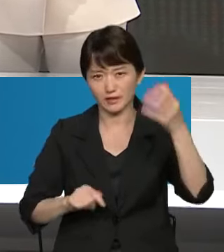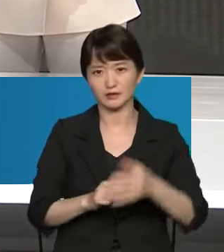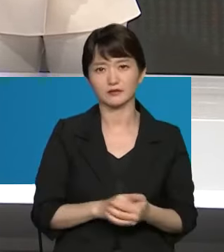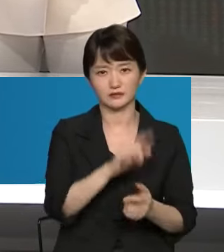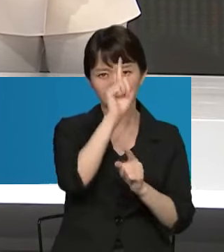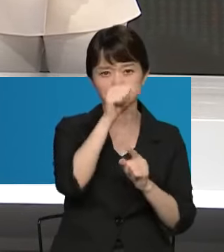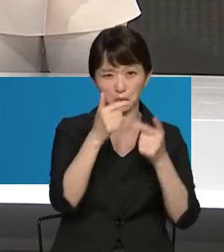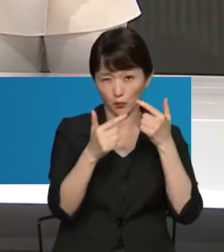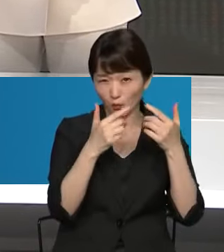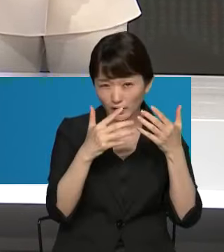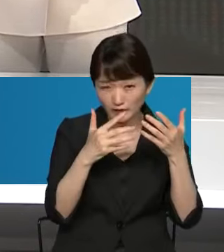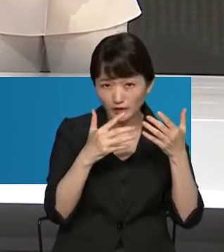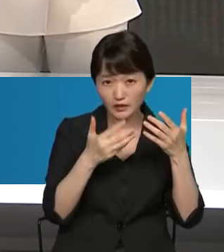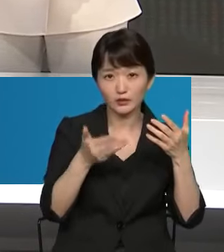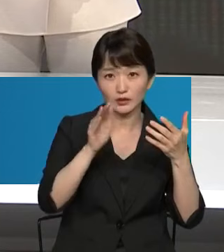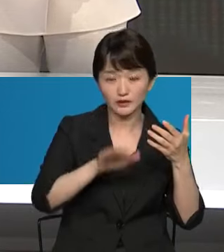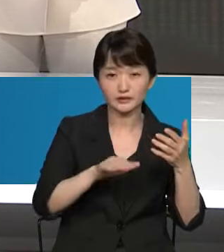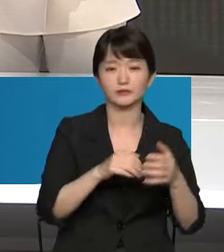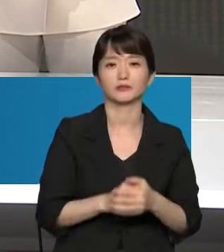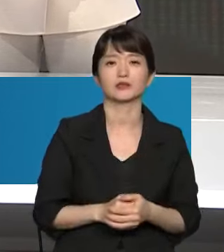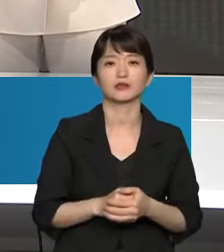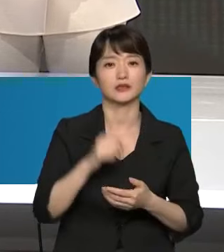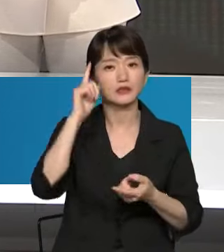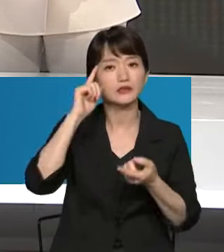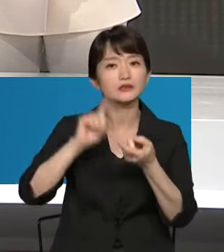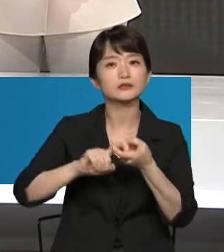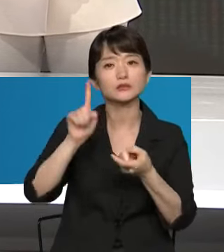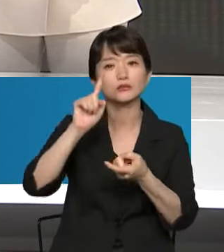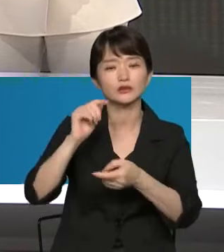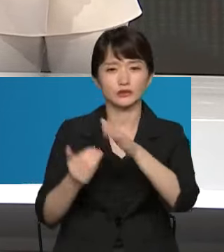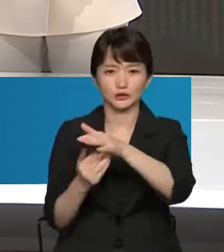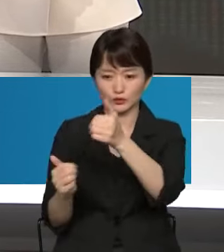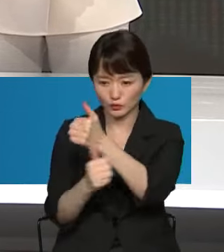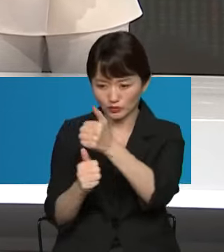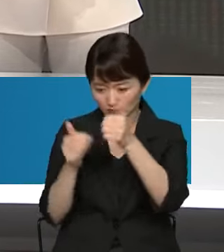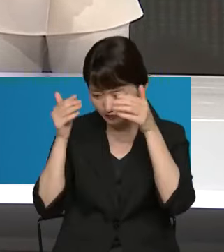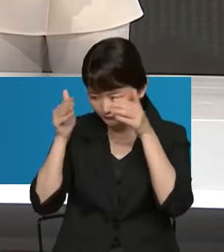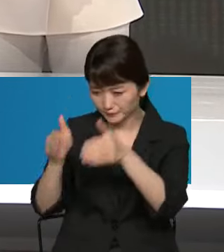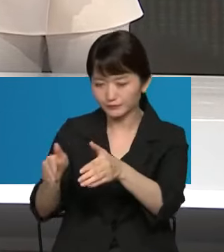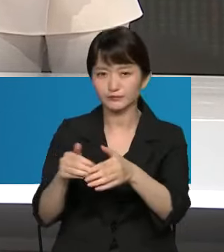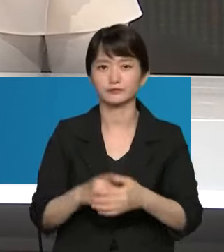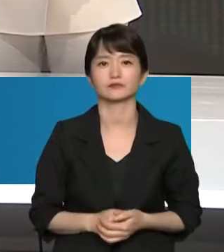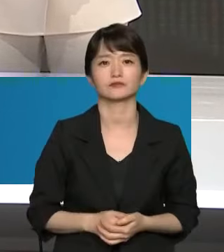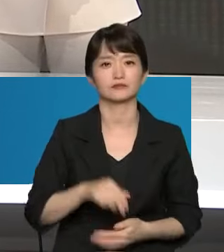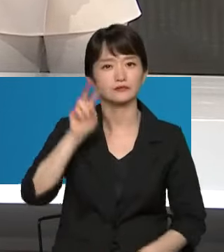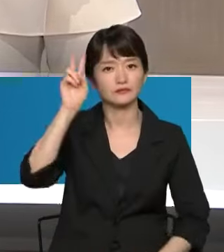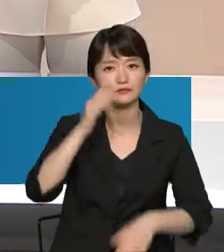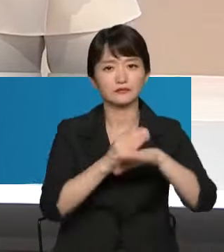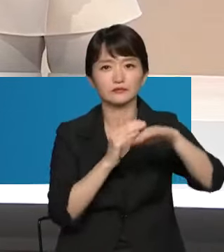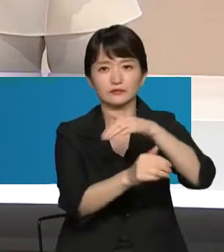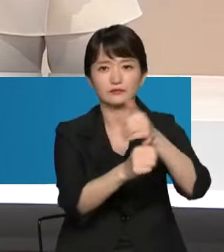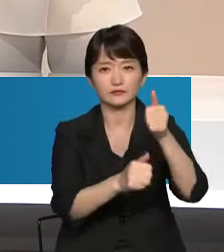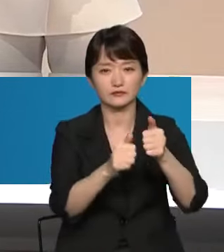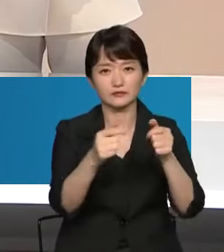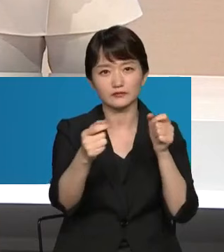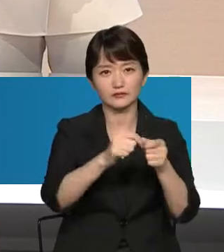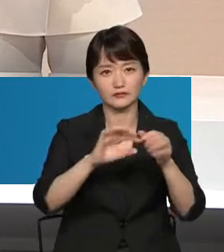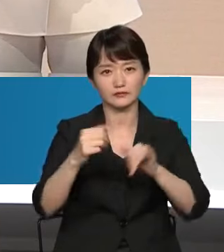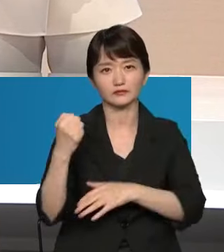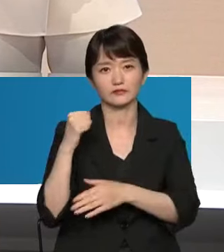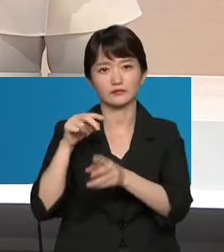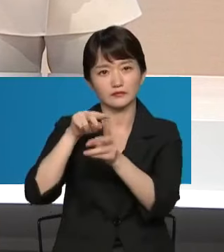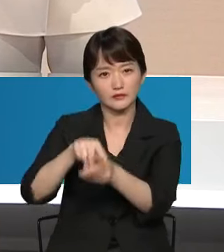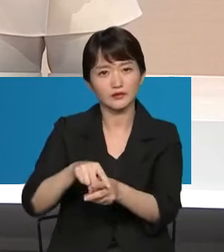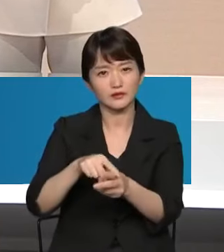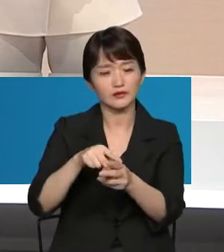대세론이 굳어지면서 관심은 오히려 최고위원 경쟁에 쏠리고 있습니다. 올해 전당대회를 앞둔 국민의힘 후보들은 모바일